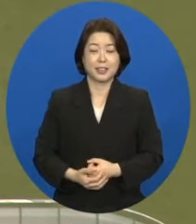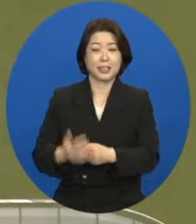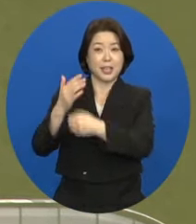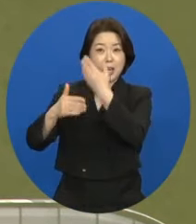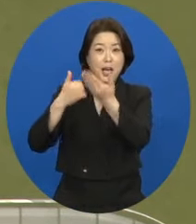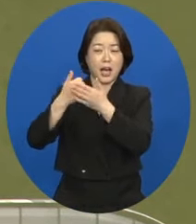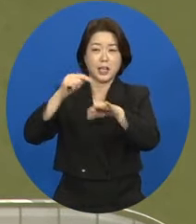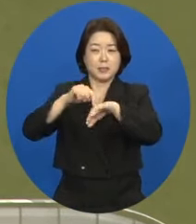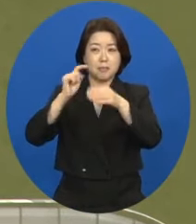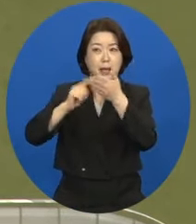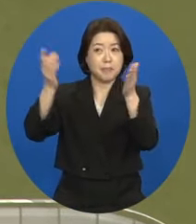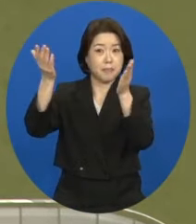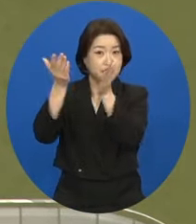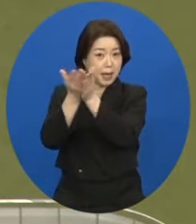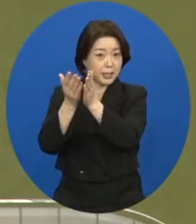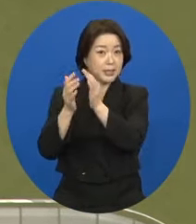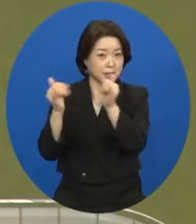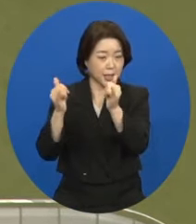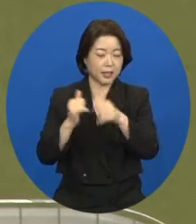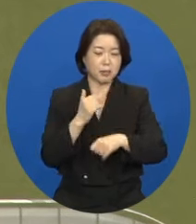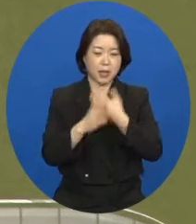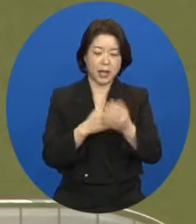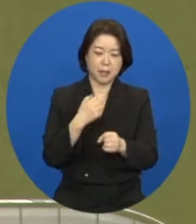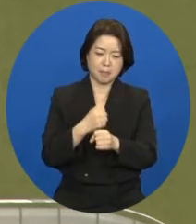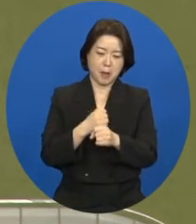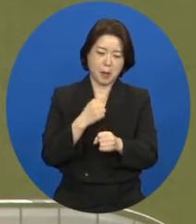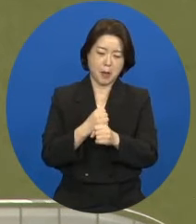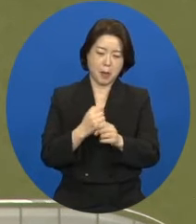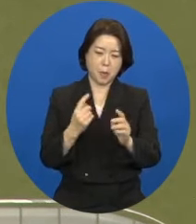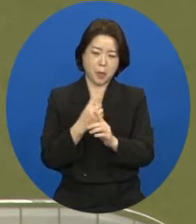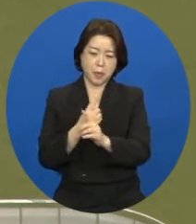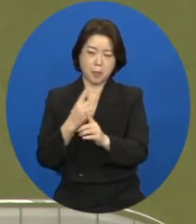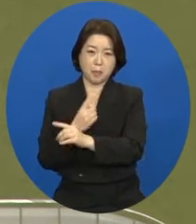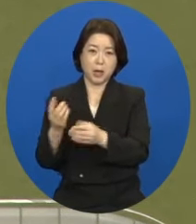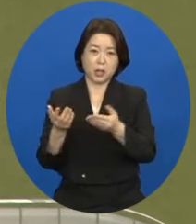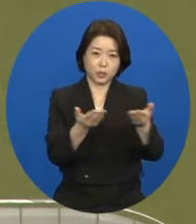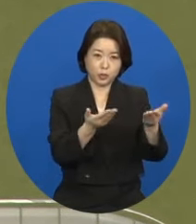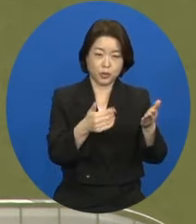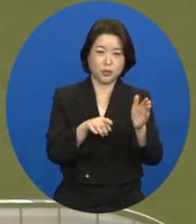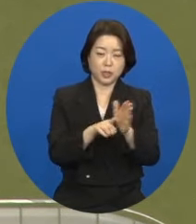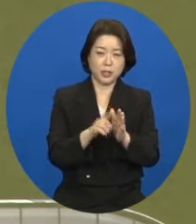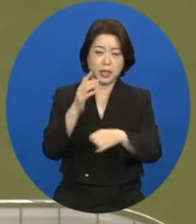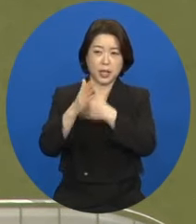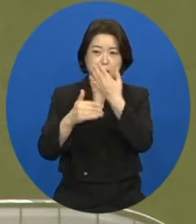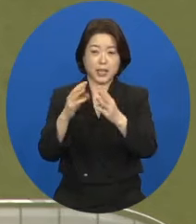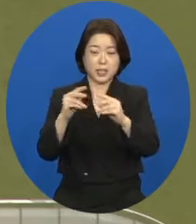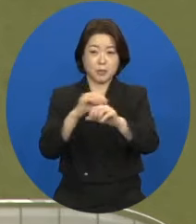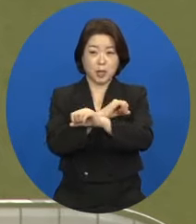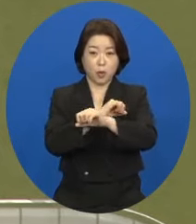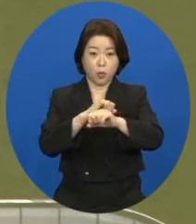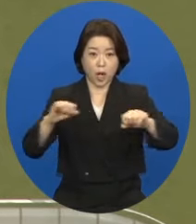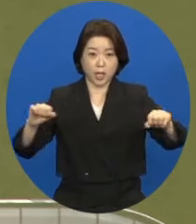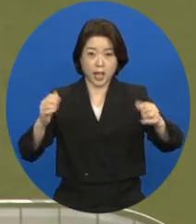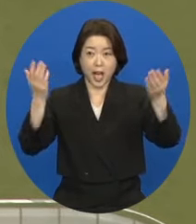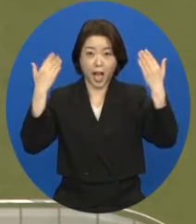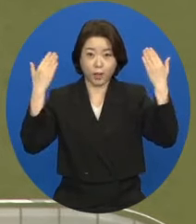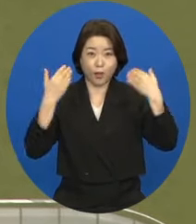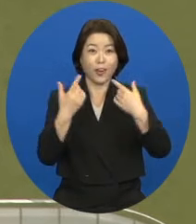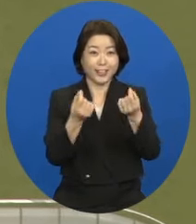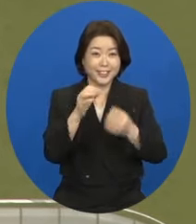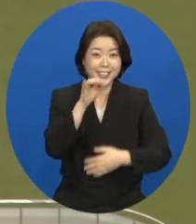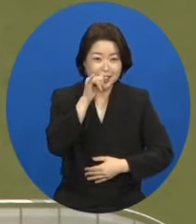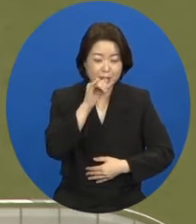하나님의 마음에 맞는 사람으로 하나님께서 빚어가시기 위해 마련하신 하나님의 광야학교 커리큘럼이 있습니다. 이런